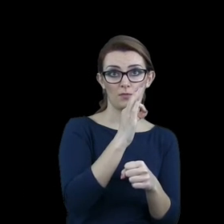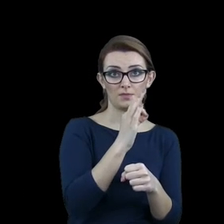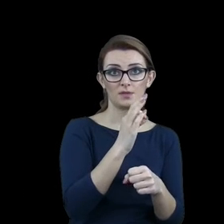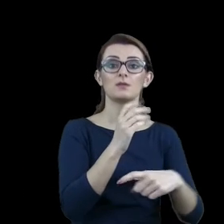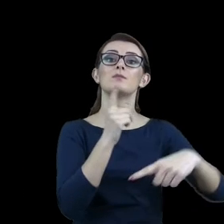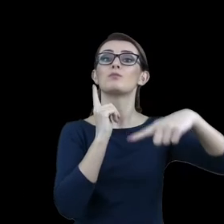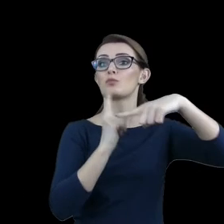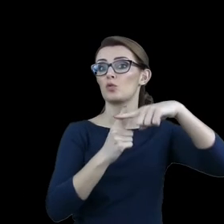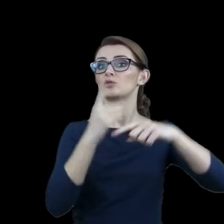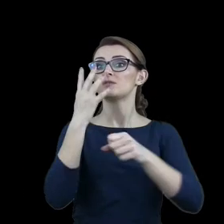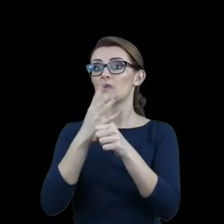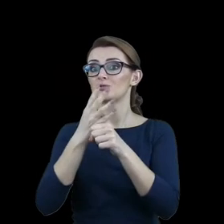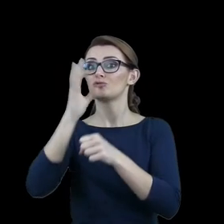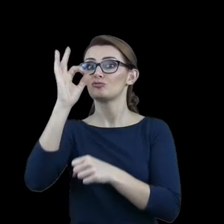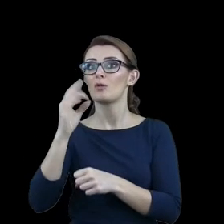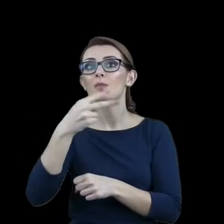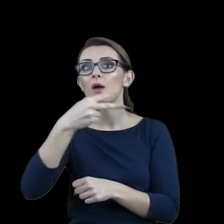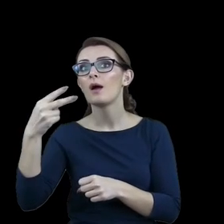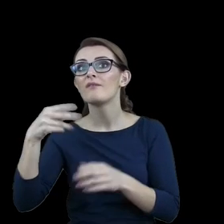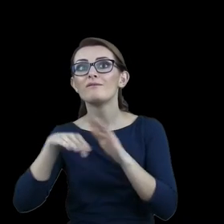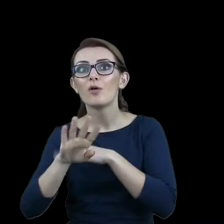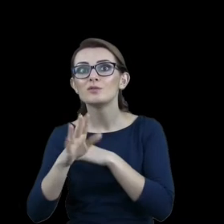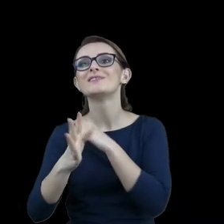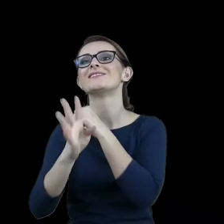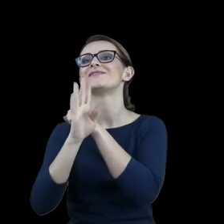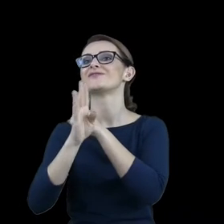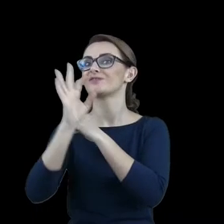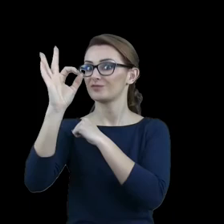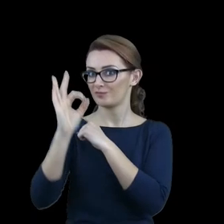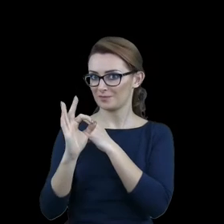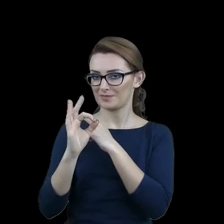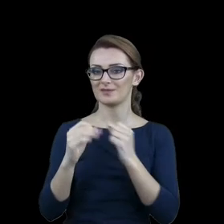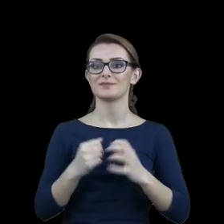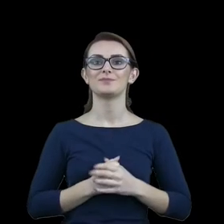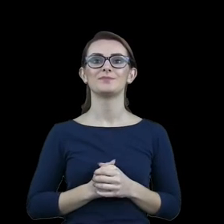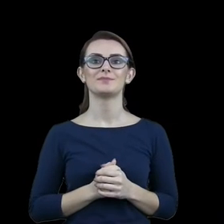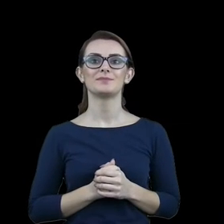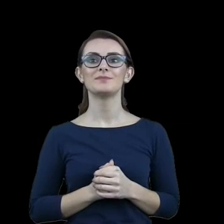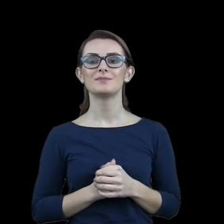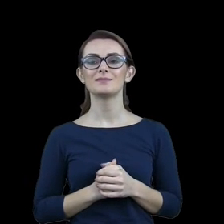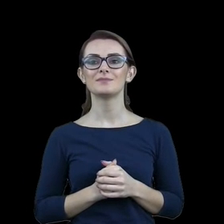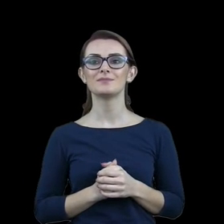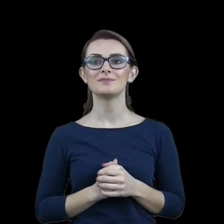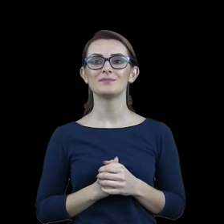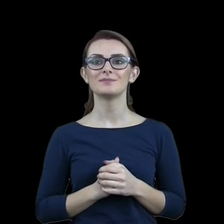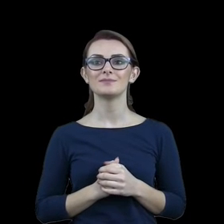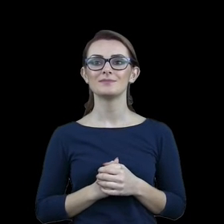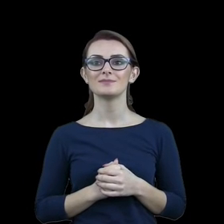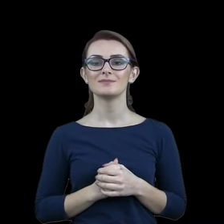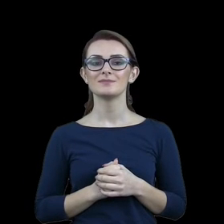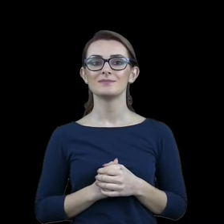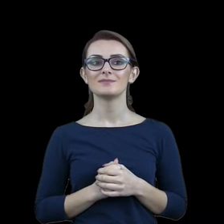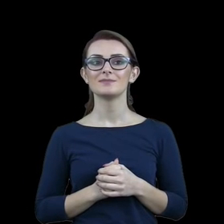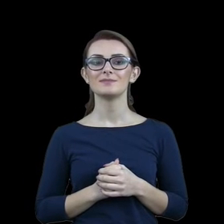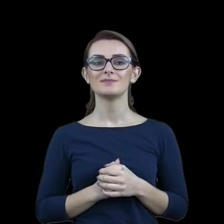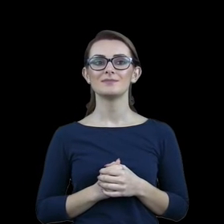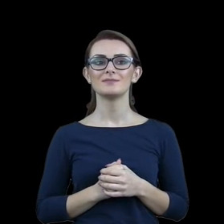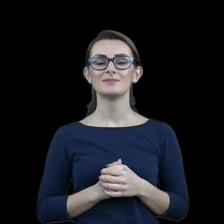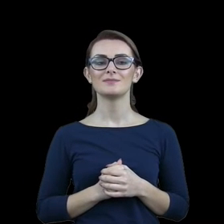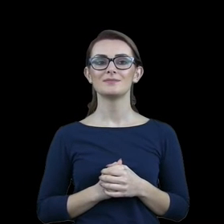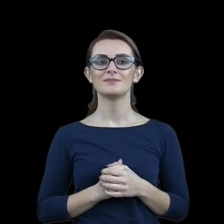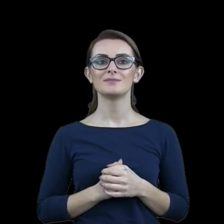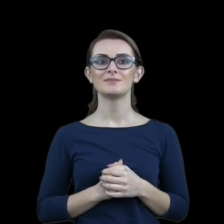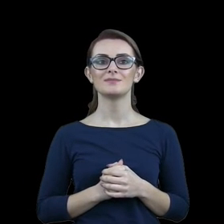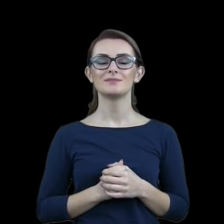B, O, C. To ile to będzie w sumie? W sumie, no to mamy 50 stopni, dodać